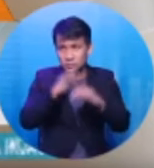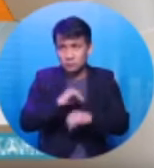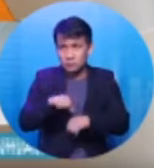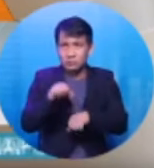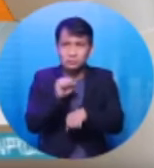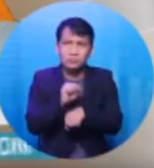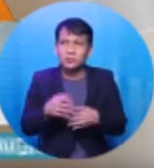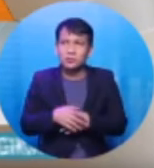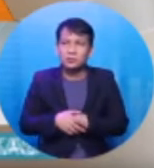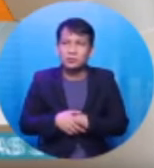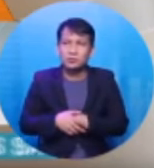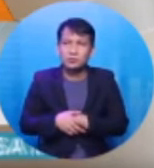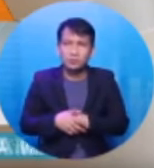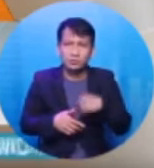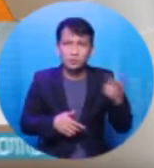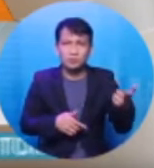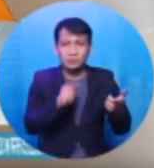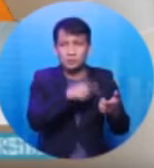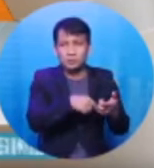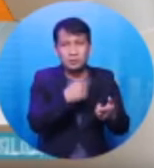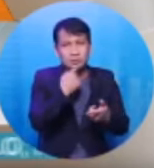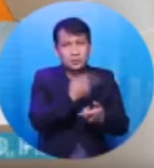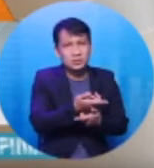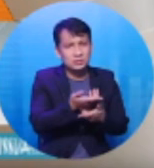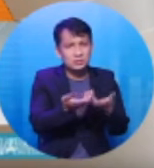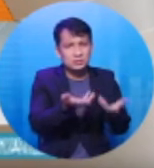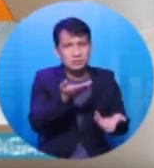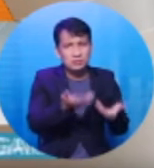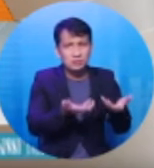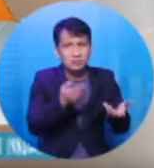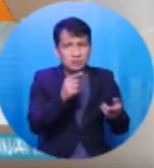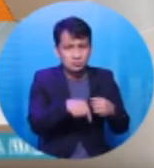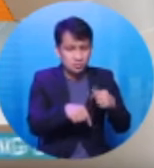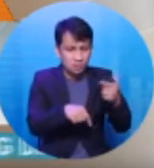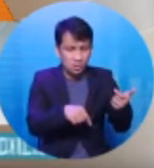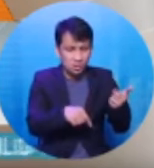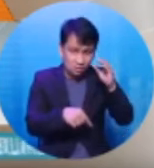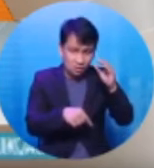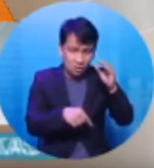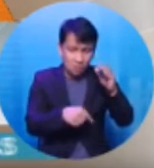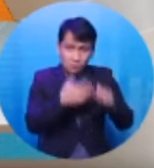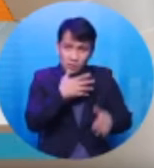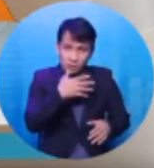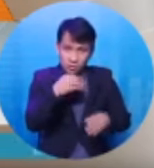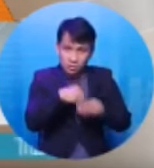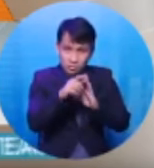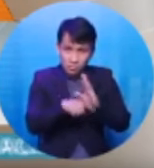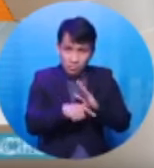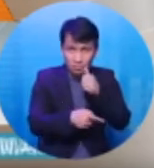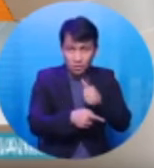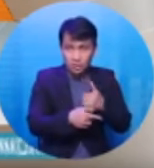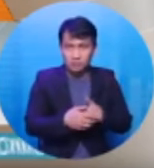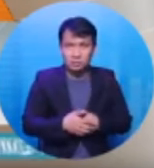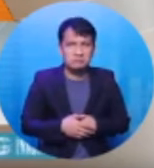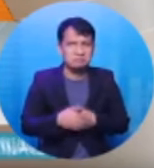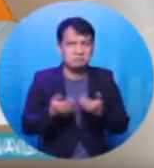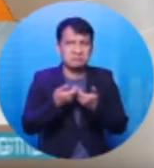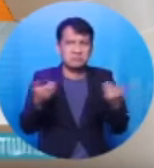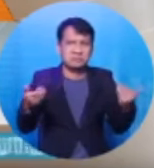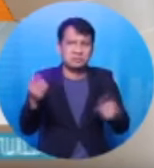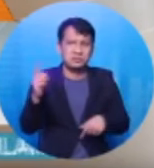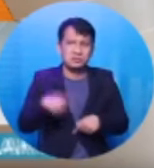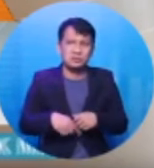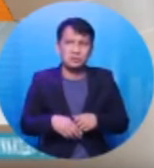trabaho, saan siya umuwi? Dun po sa hipag ko, sir. Pero nagkocontact pa rin po kasi sila ng kapat. Okay, nagsasama ba sila ng Kabit? Hindi na po ngayon,